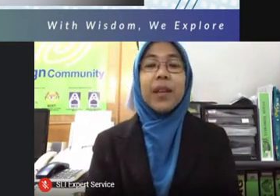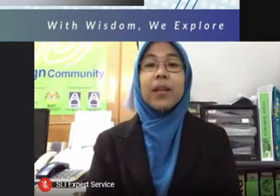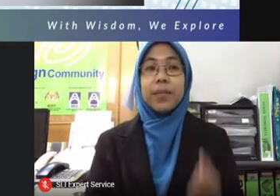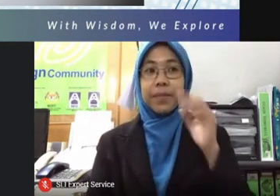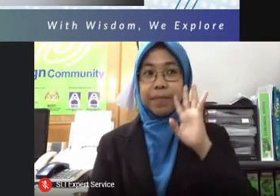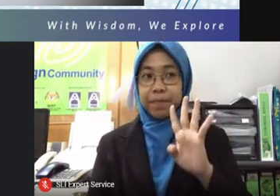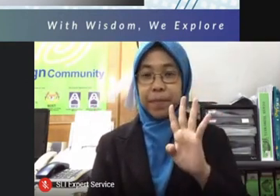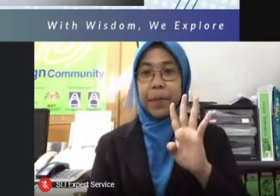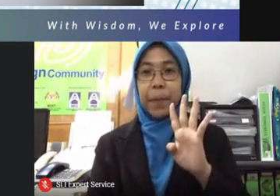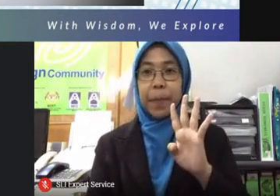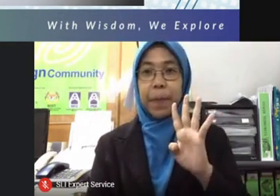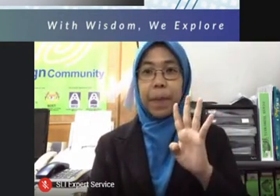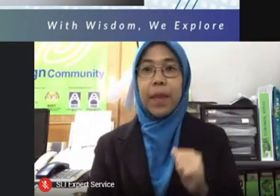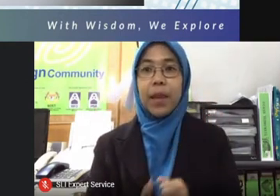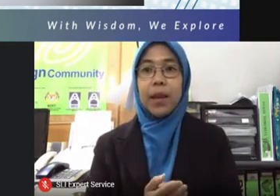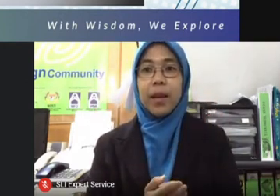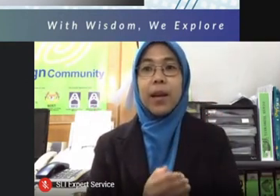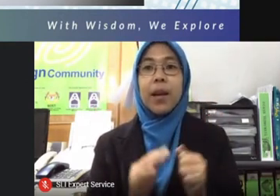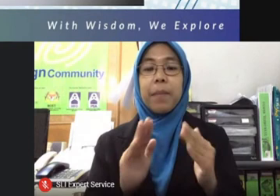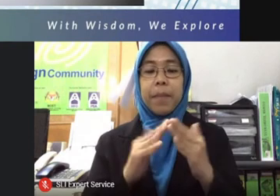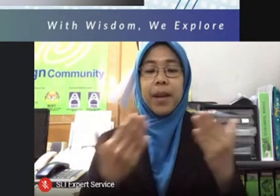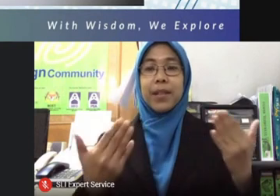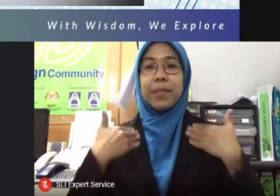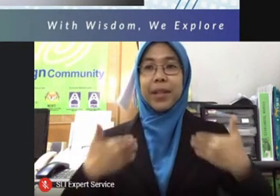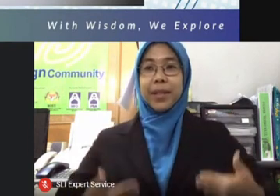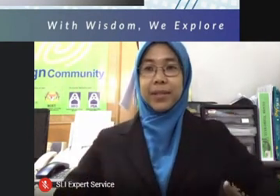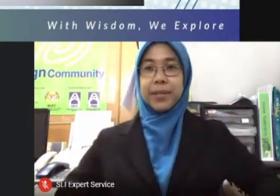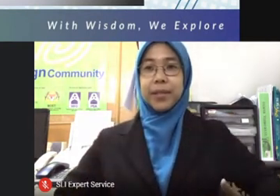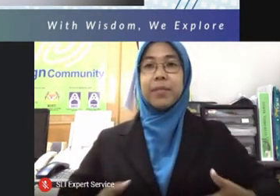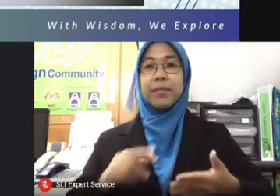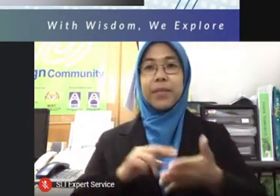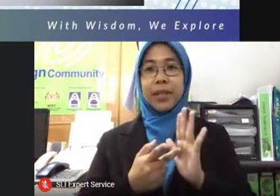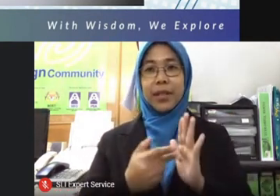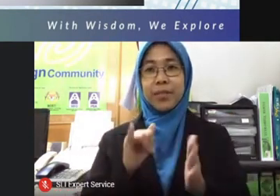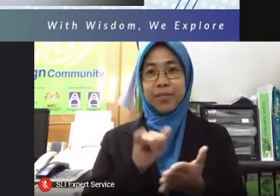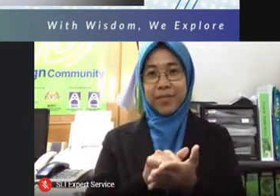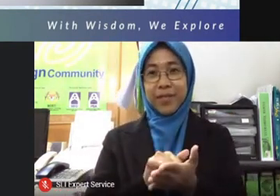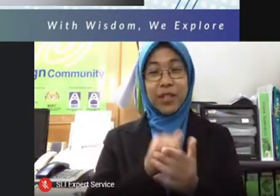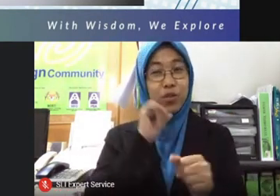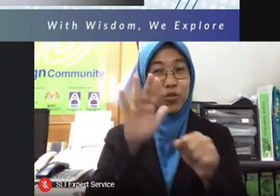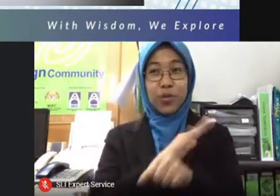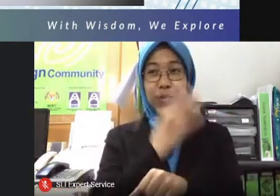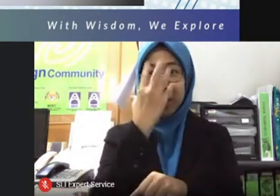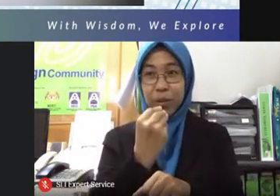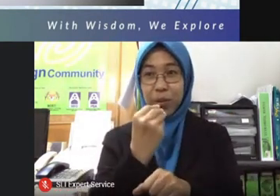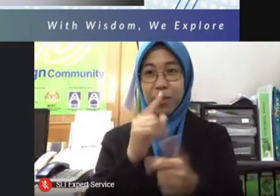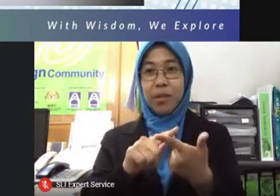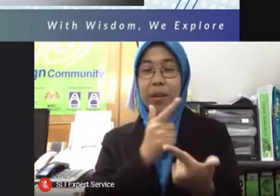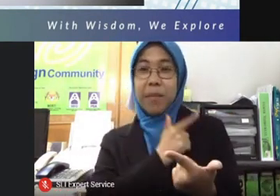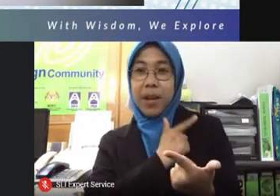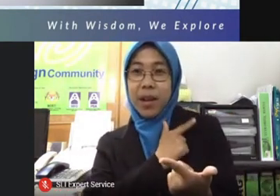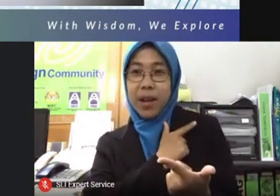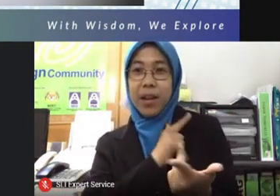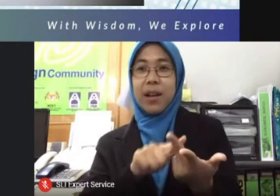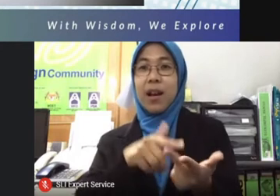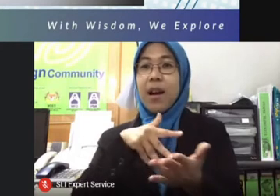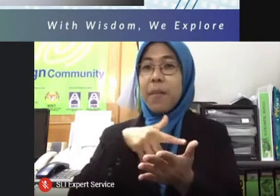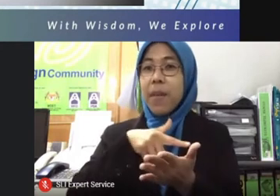Empat, bahasa badan. Tak cukup tidur, malas,